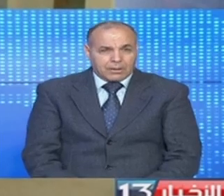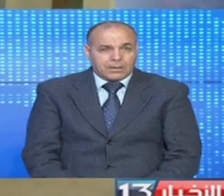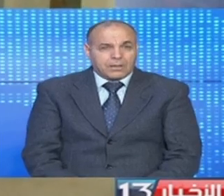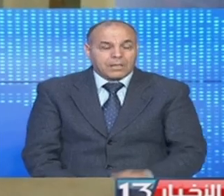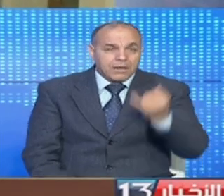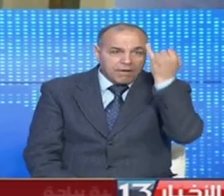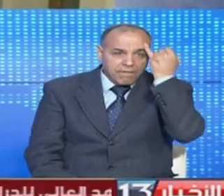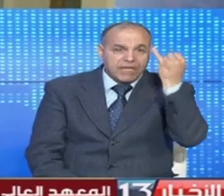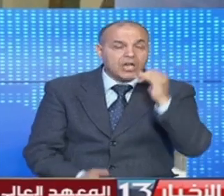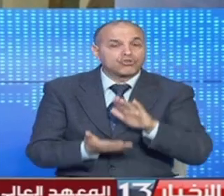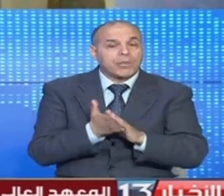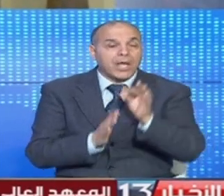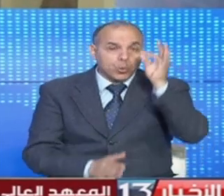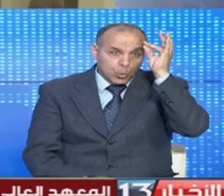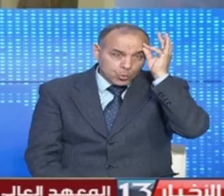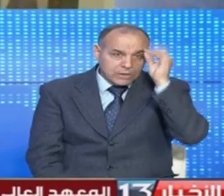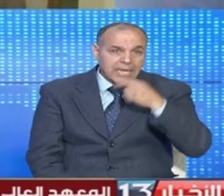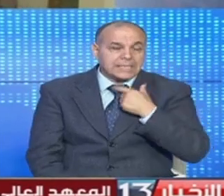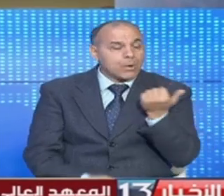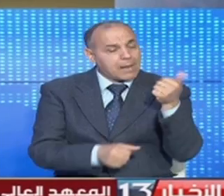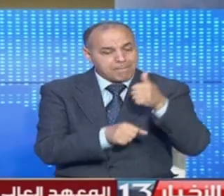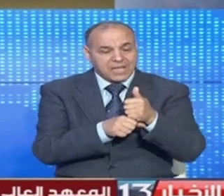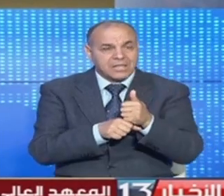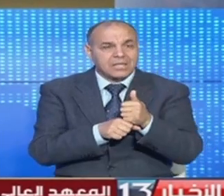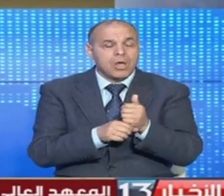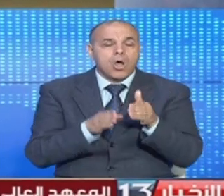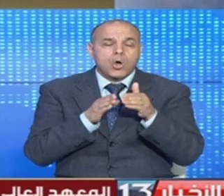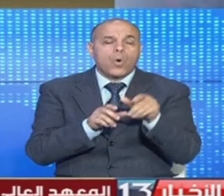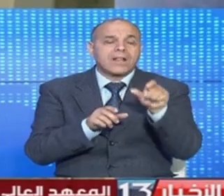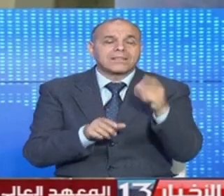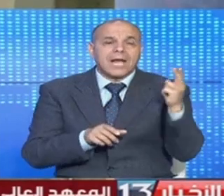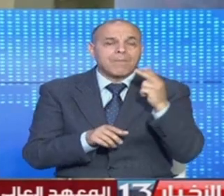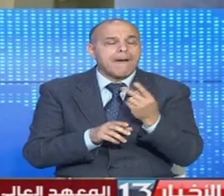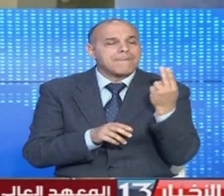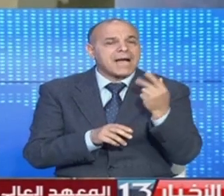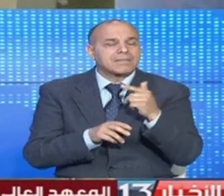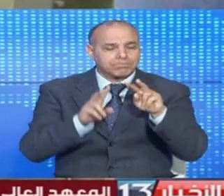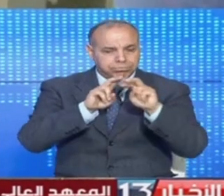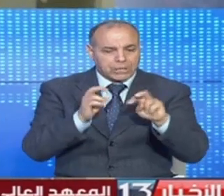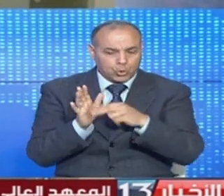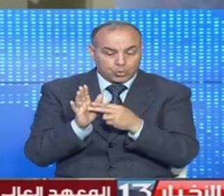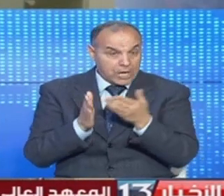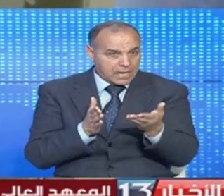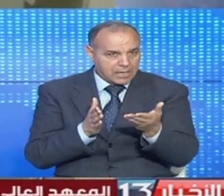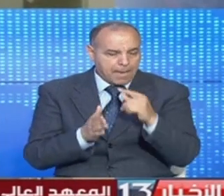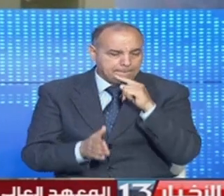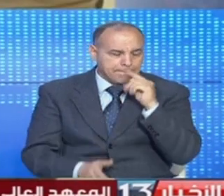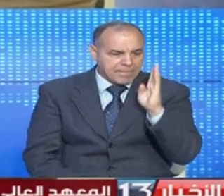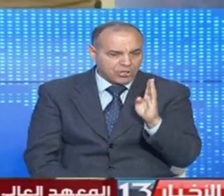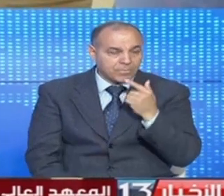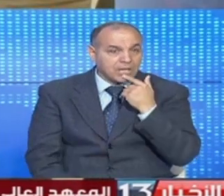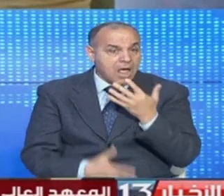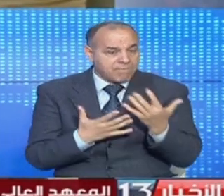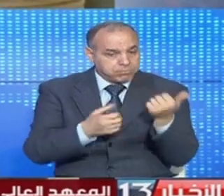ببادرة من الجمعية التونسية صوت الباعث وطلبة وخريجي المعهد العالي للدراسات التكنولوجية بباجة،